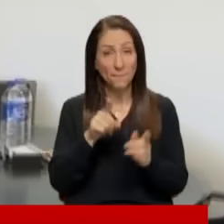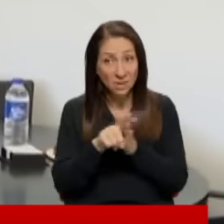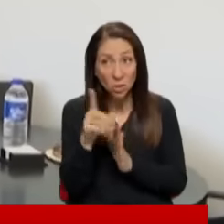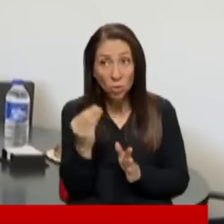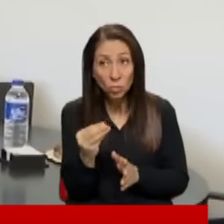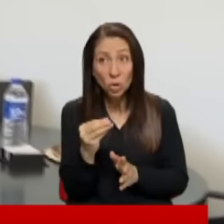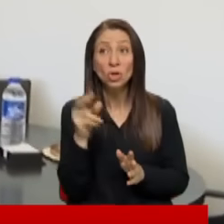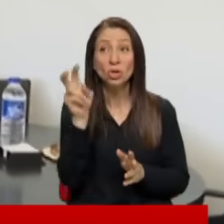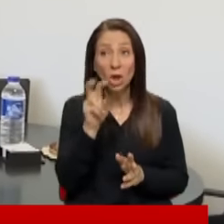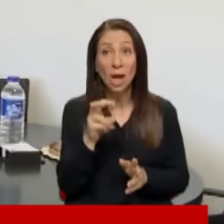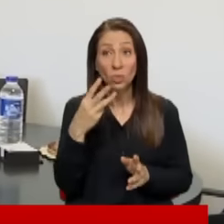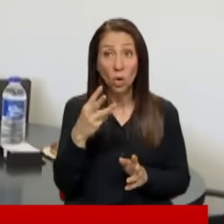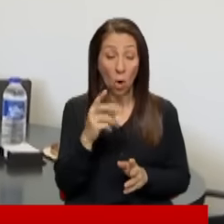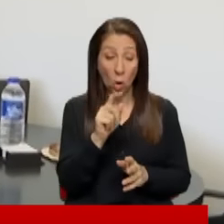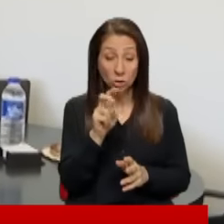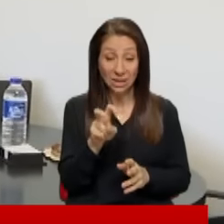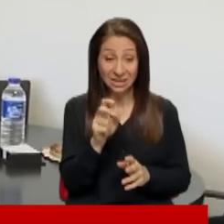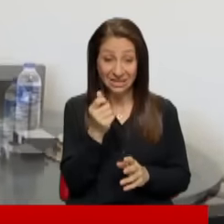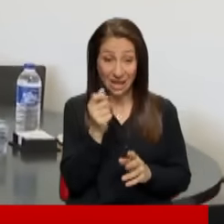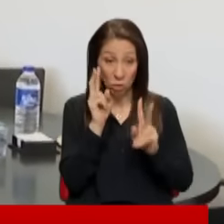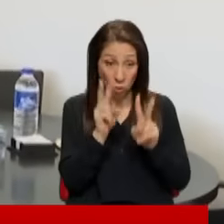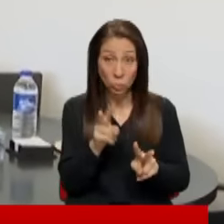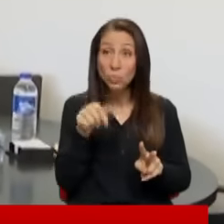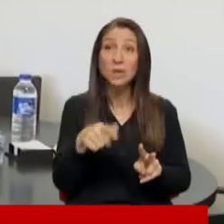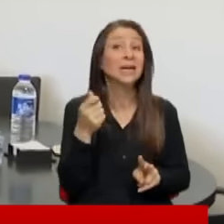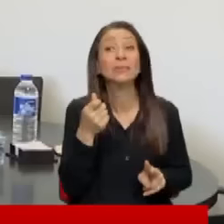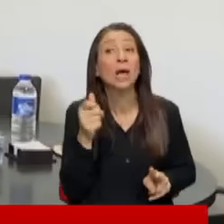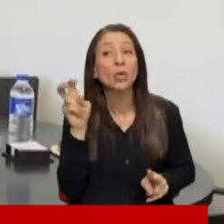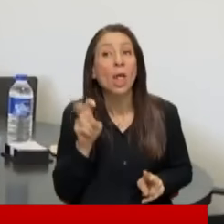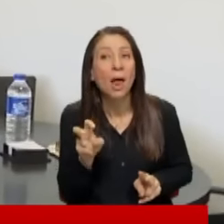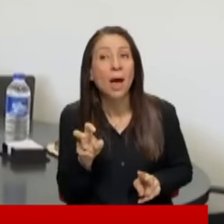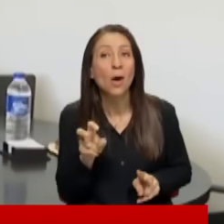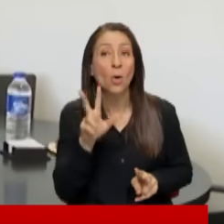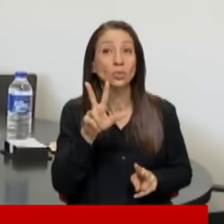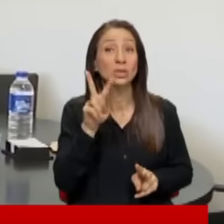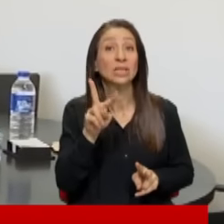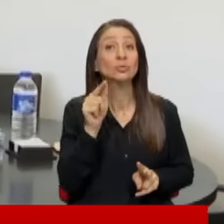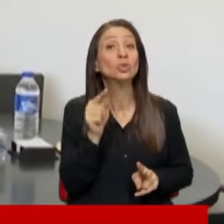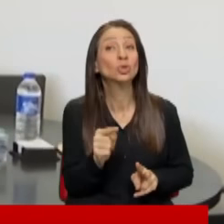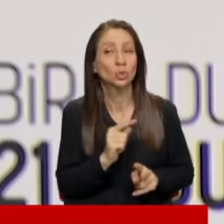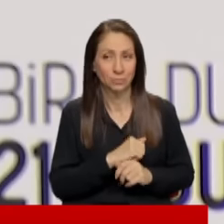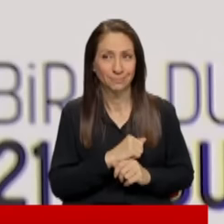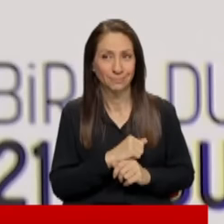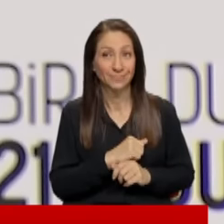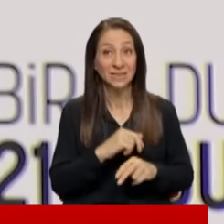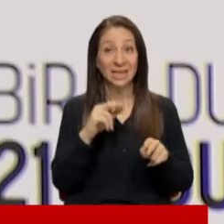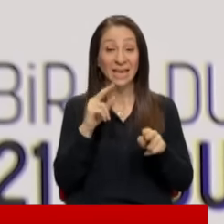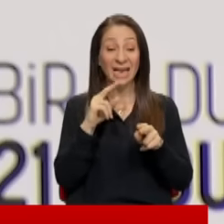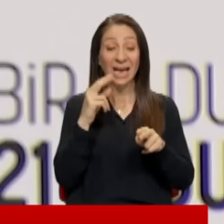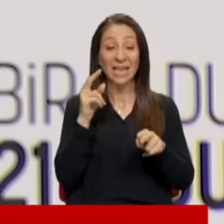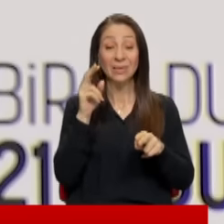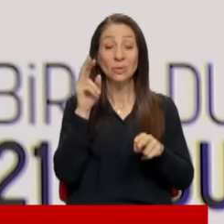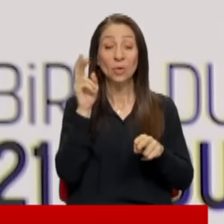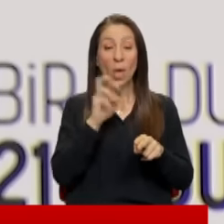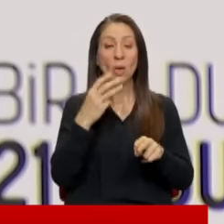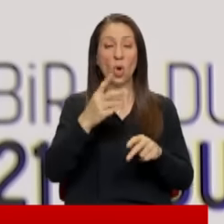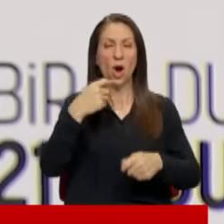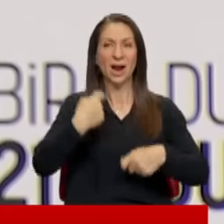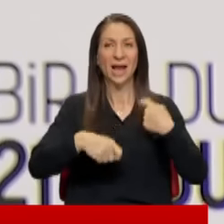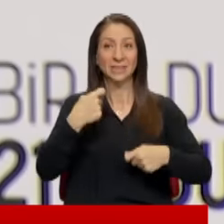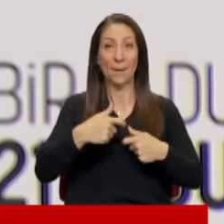mu? Dolar kuru 18 lirayı görmüştü o gün. Bugün kaç lira dolar kuru? 32,5 lira seviyesinde. Kur garantili